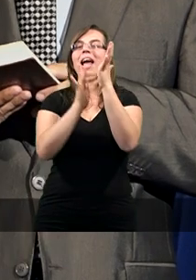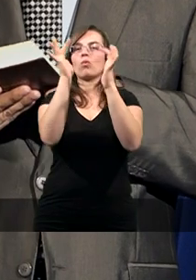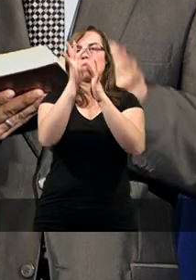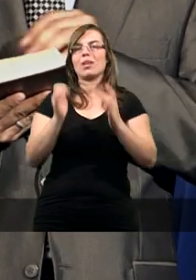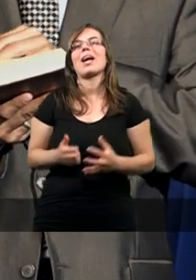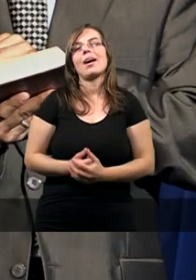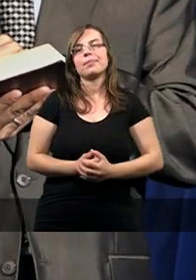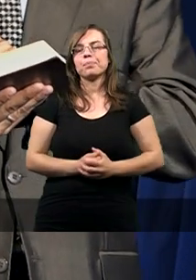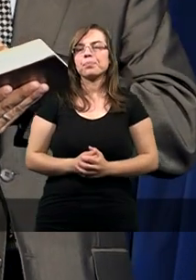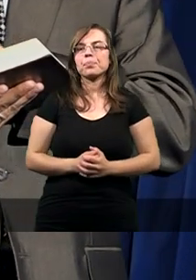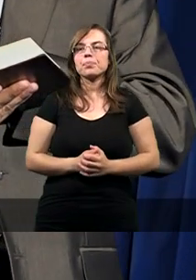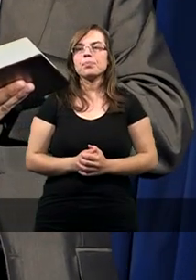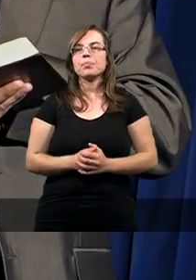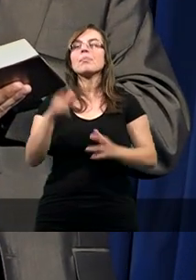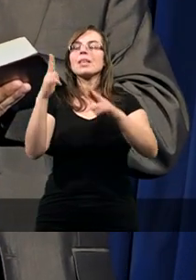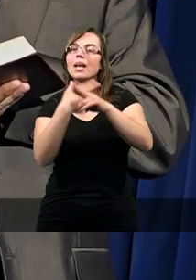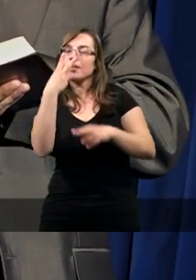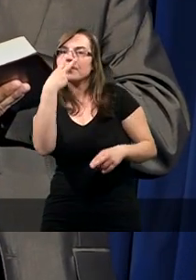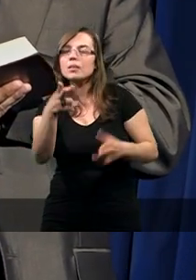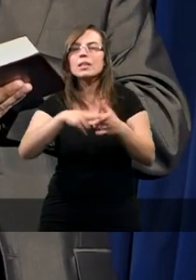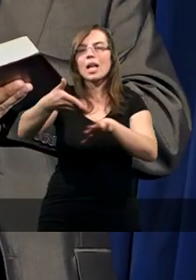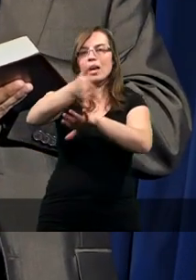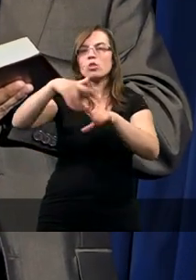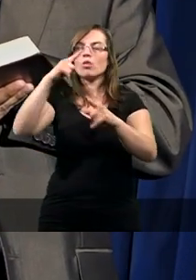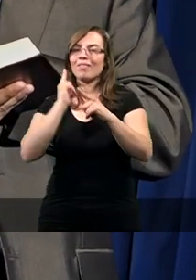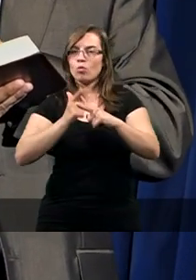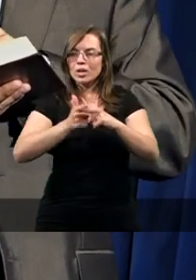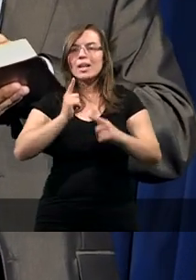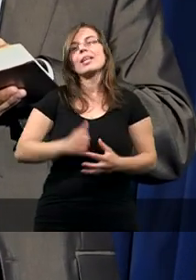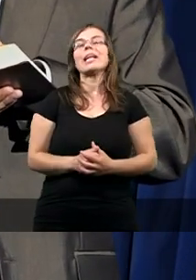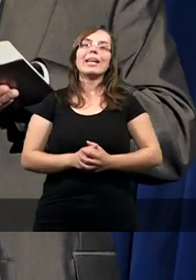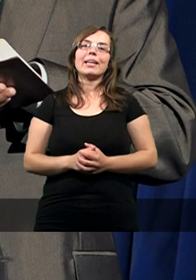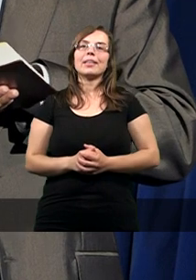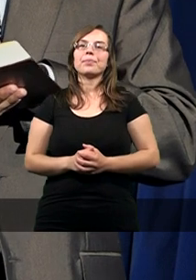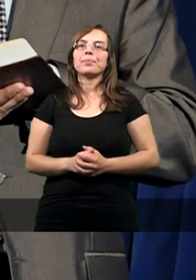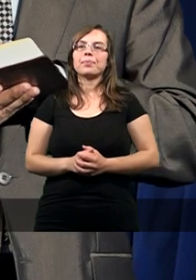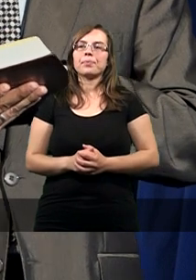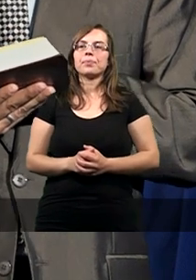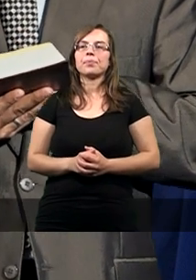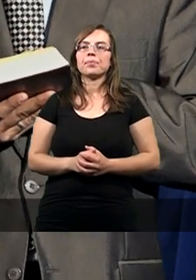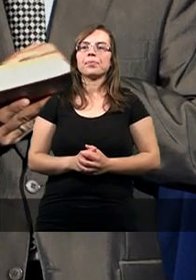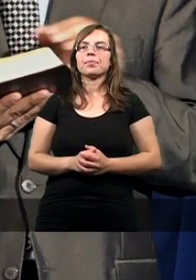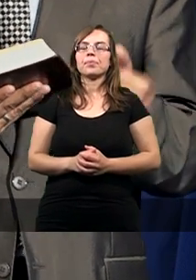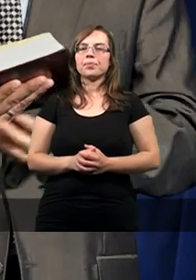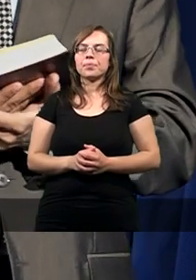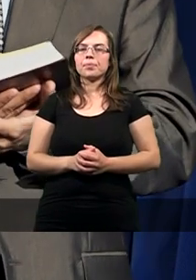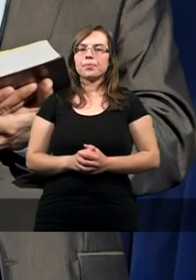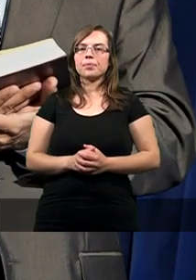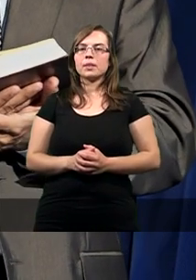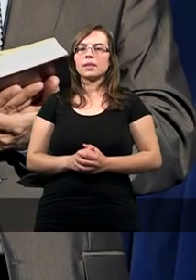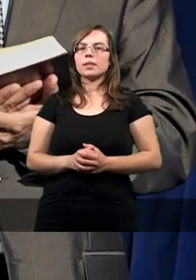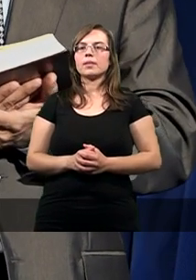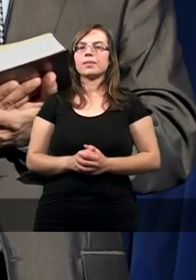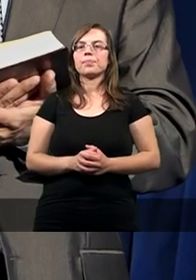chapter 20 of John, i kiedy popatrzymy na rozdział 20, verse 1 it says, the first day